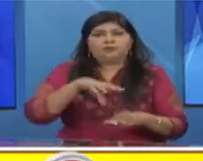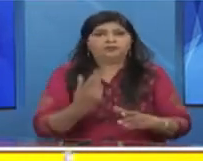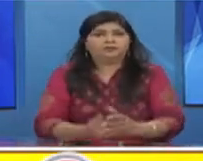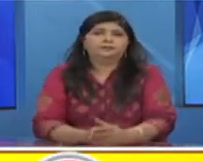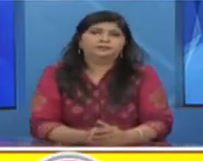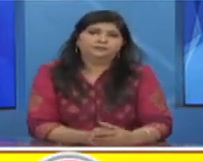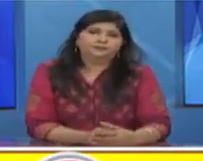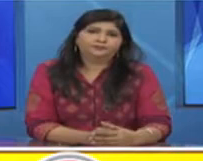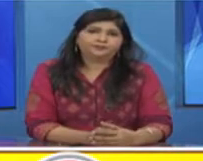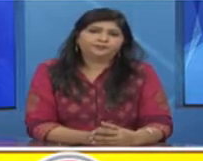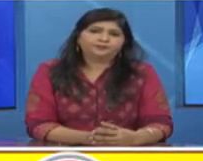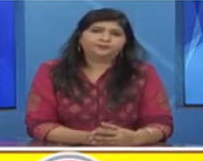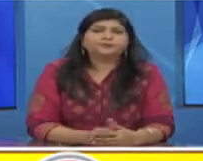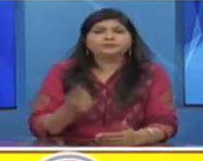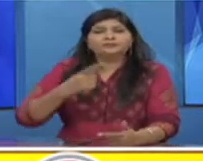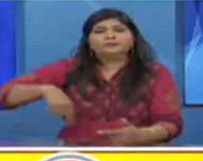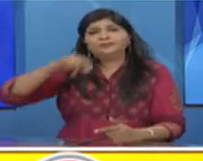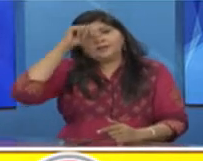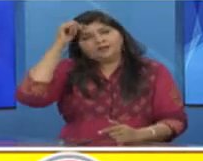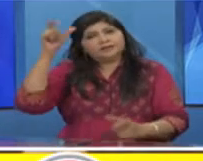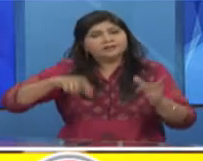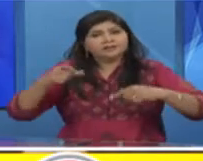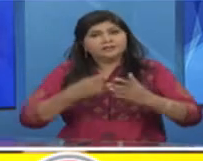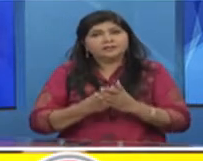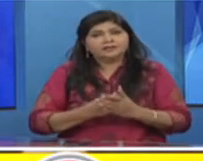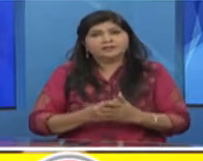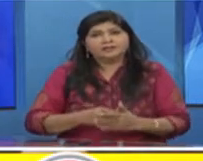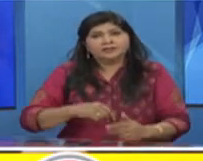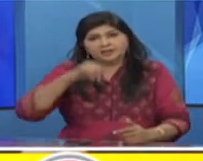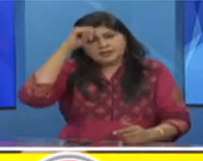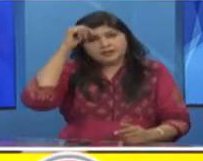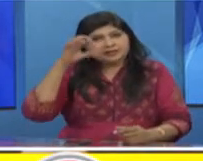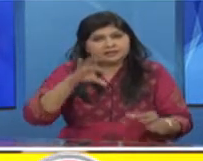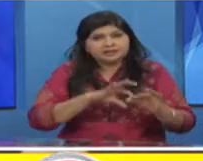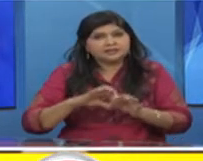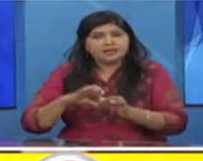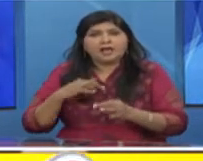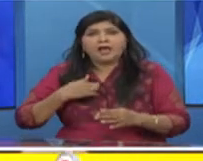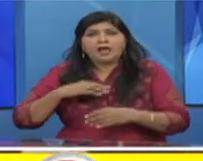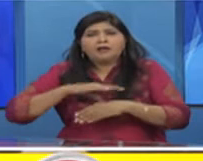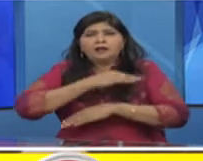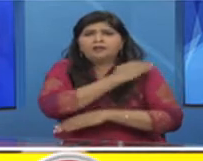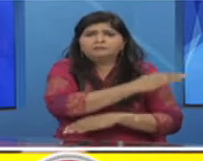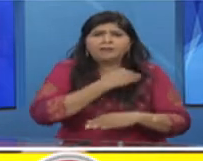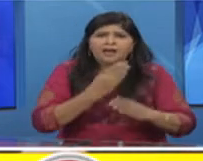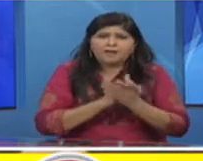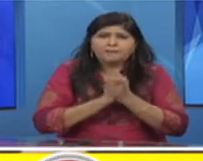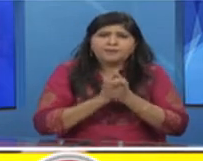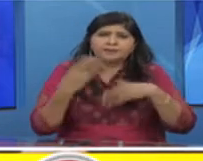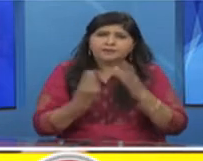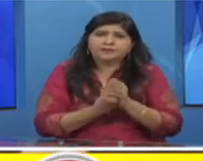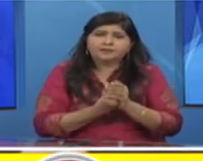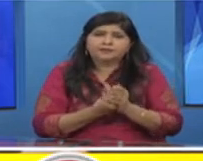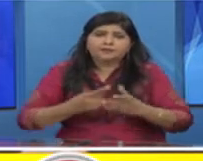चाहिए। मेरे प्यारे देशवासियों, देश की एकता और आपसी सद्भावना को सशक्त करने के लिए